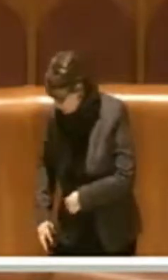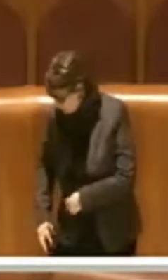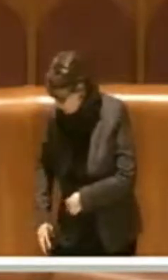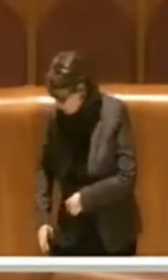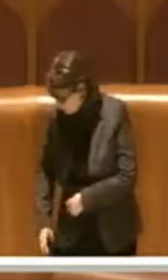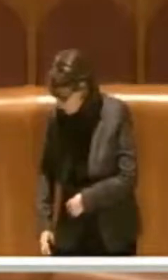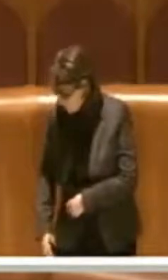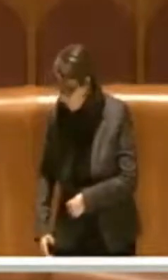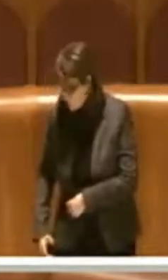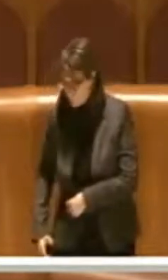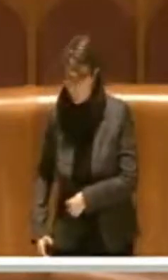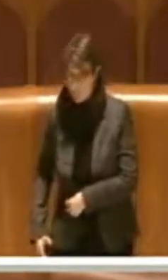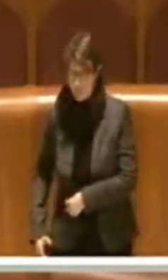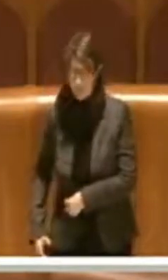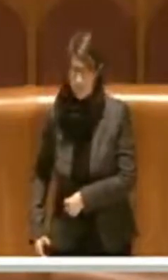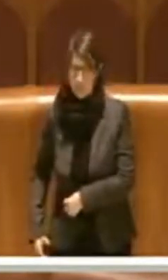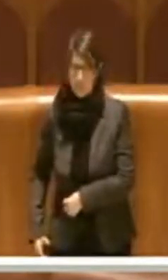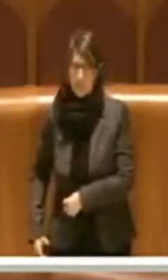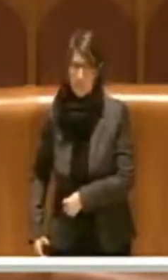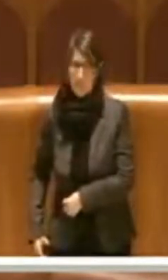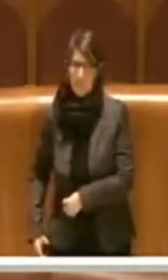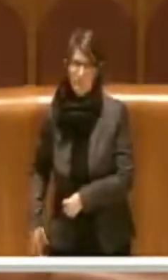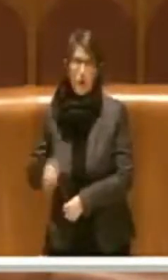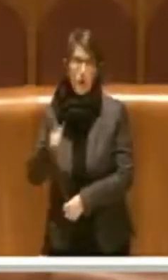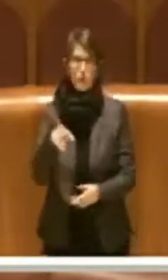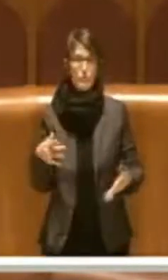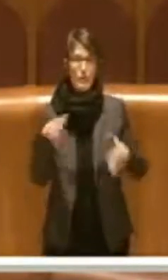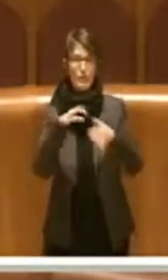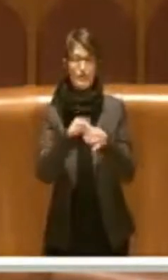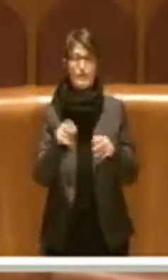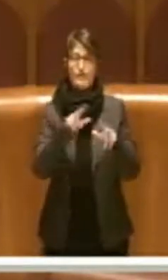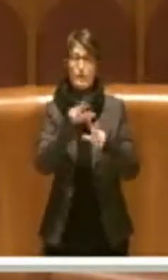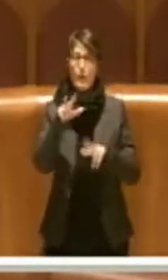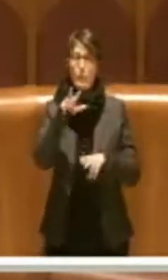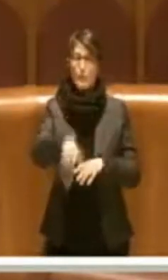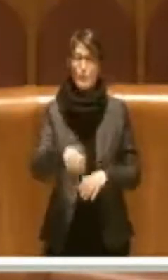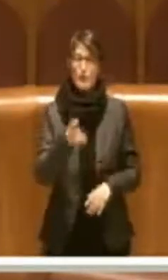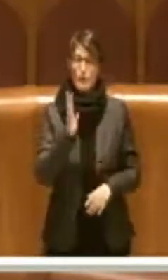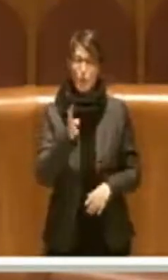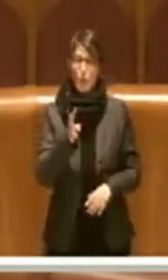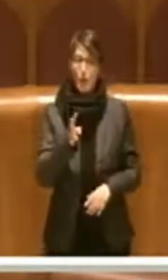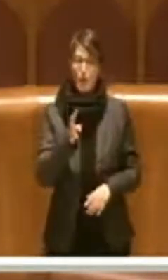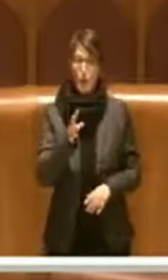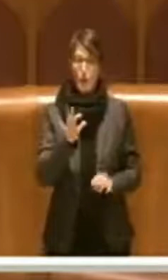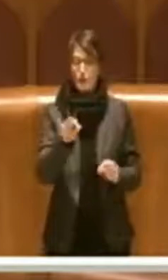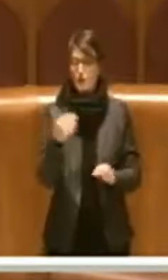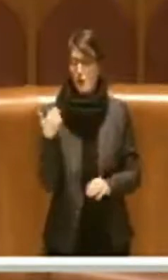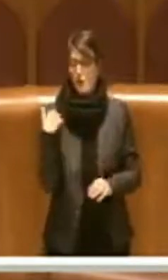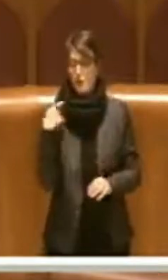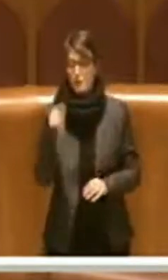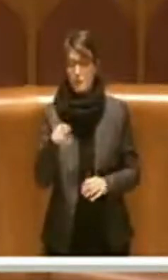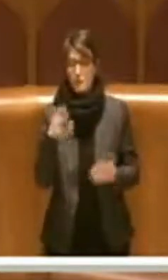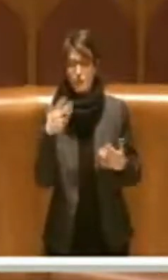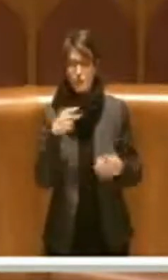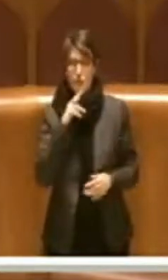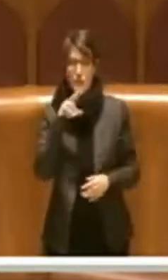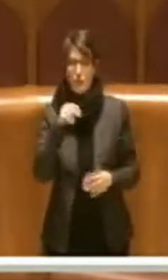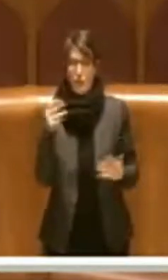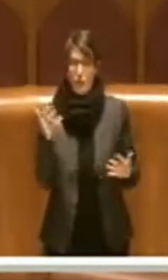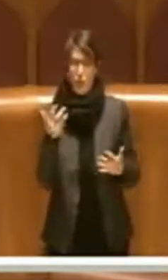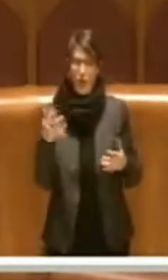che recentemente si è espresso sulla stessa delibera e ha presentato una